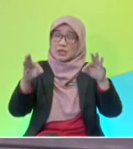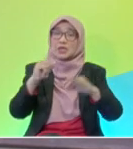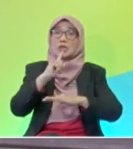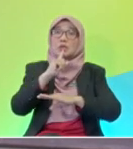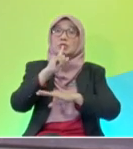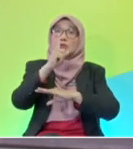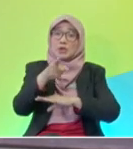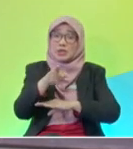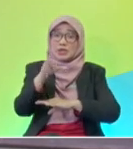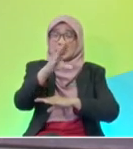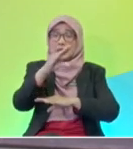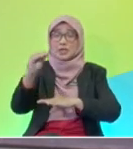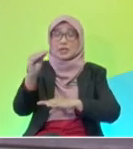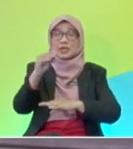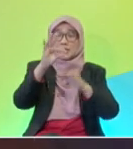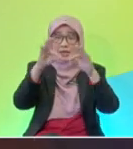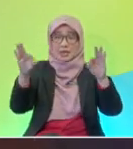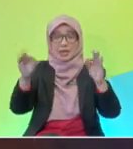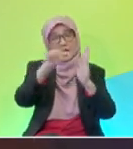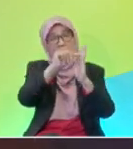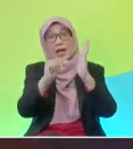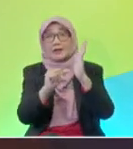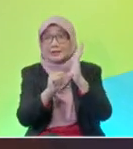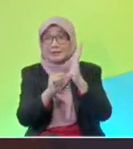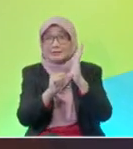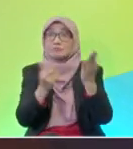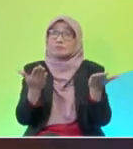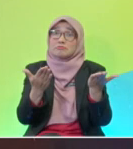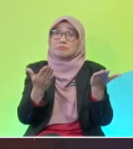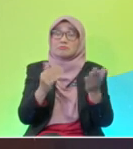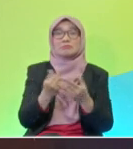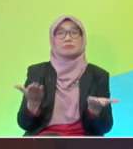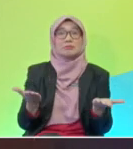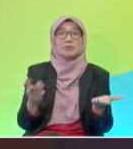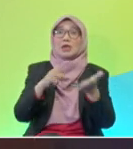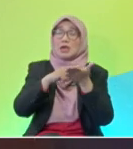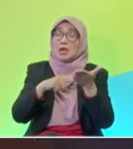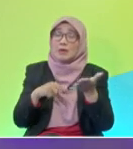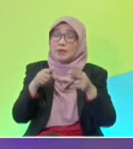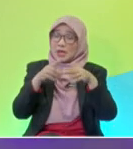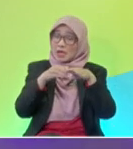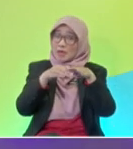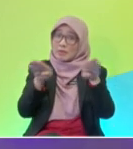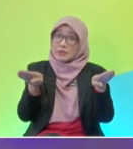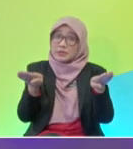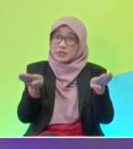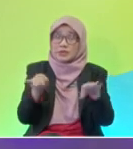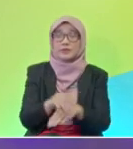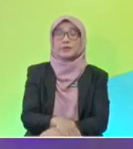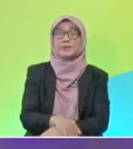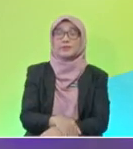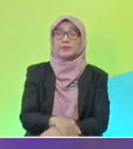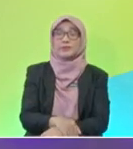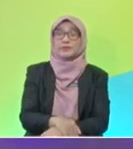suruhan dan juga ayat arahan Hm Cikgu selalu mendapat soalan seperti ini di dalam kelas apa beza ayat suruhan dengan ayat